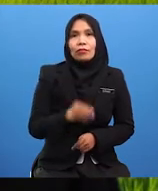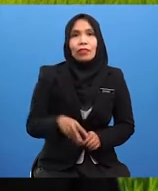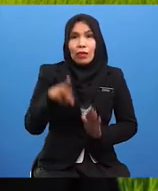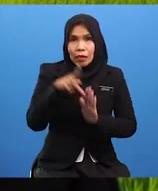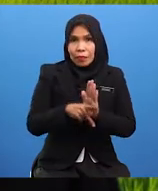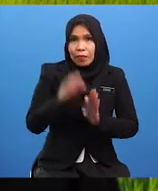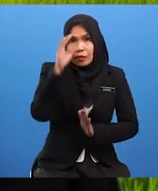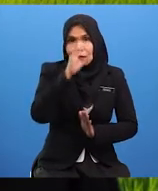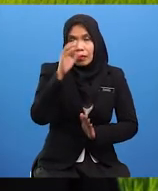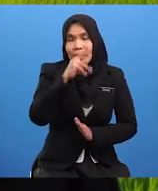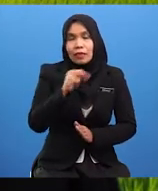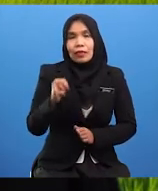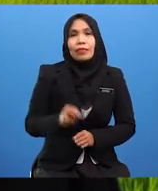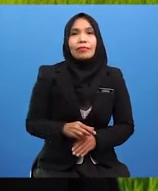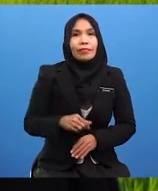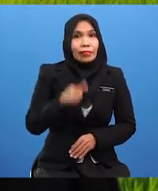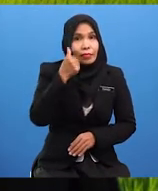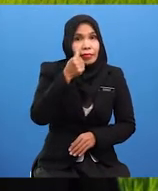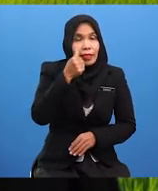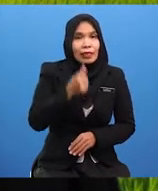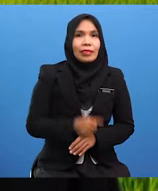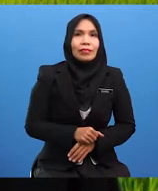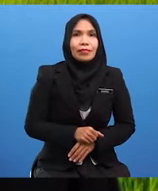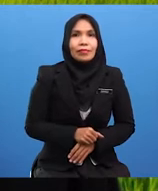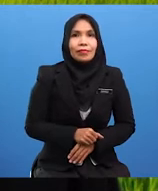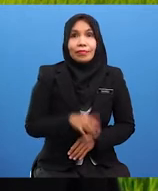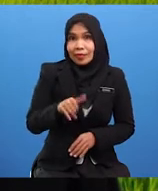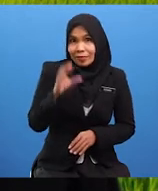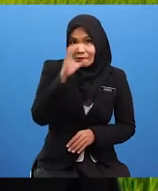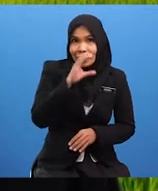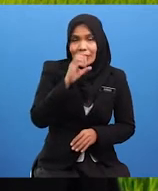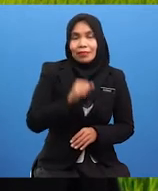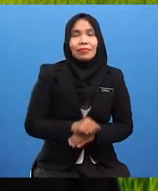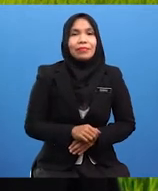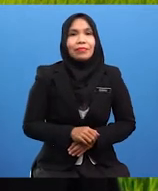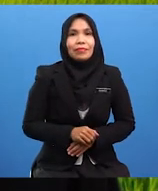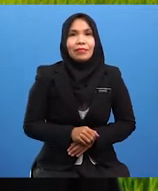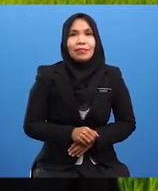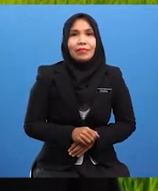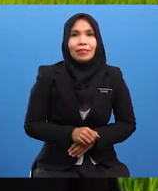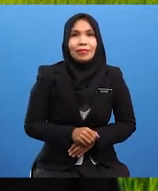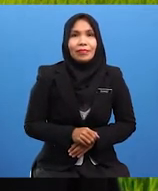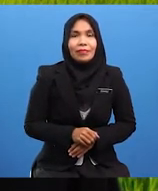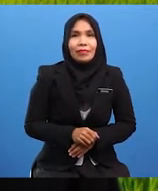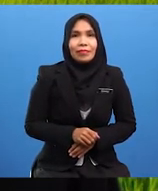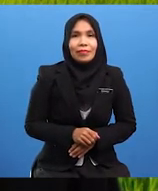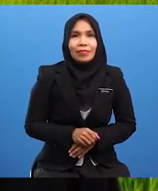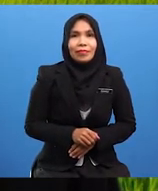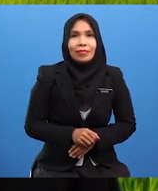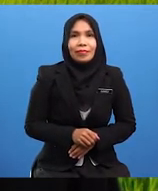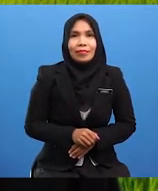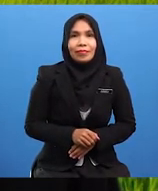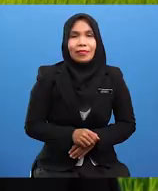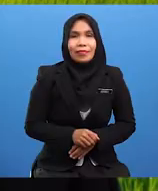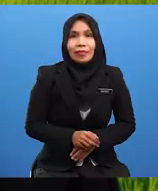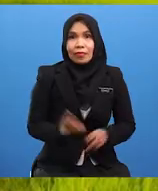yang kita nak lakukan pada hari ini ialah masih berkaitan dengan kebudayaan